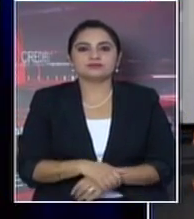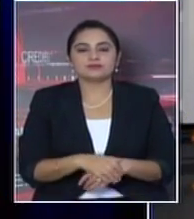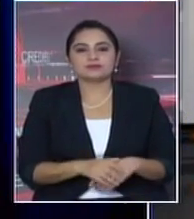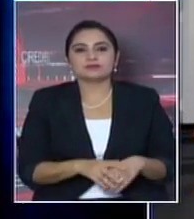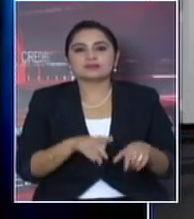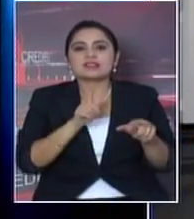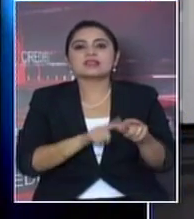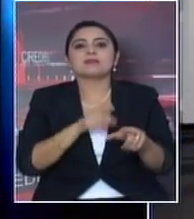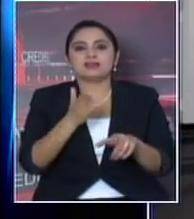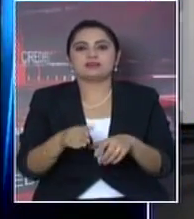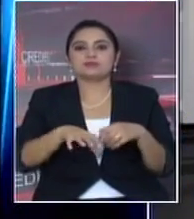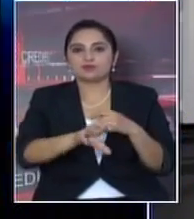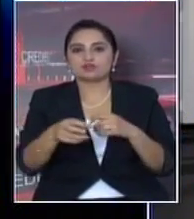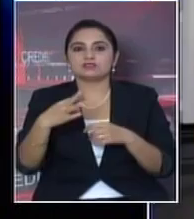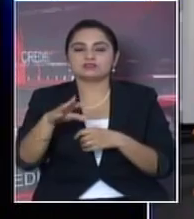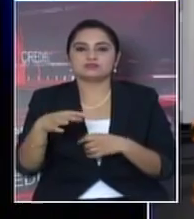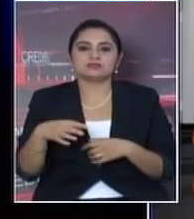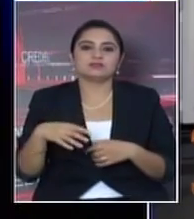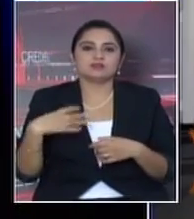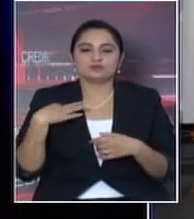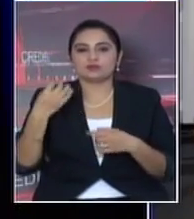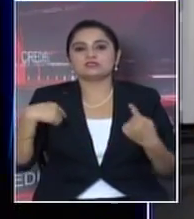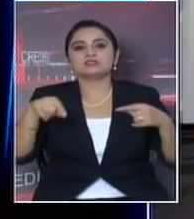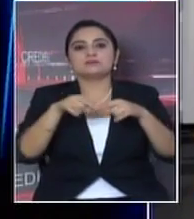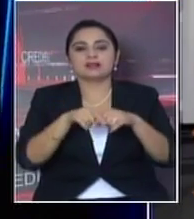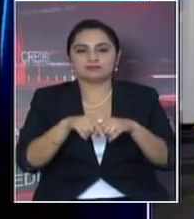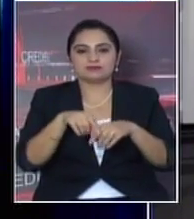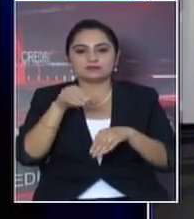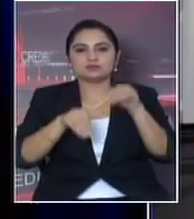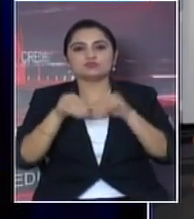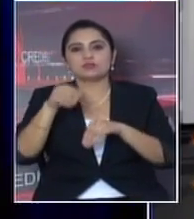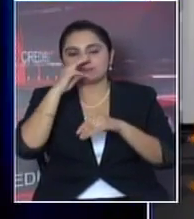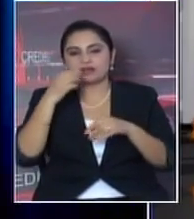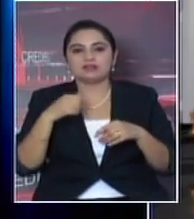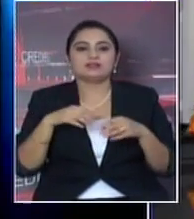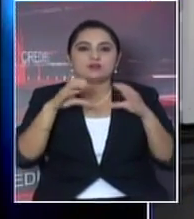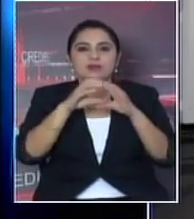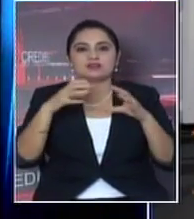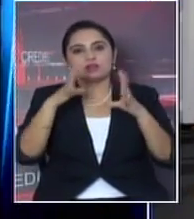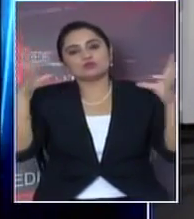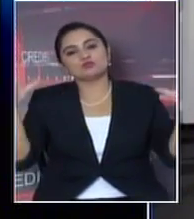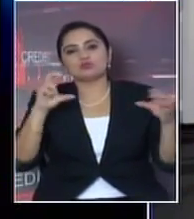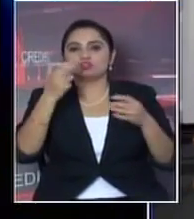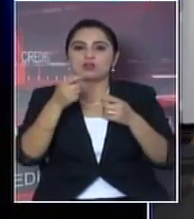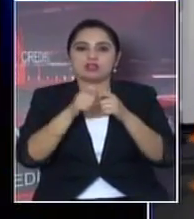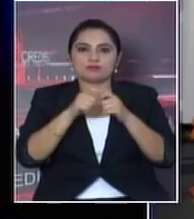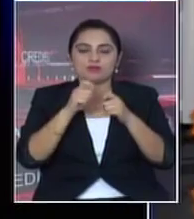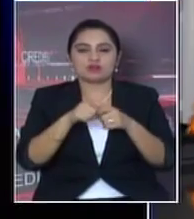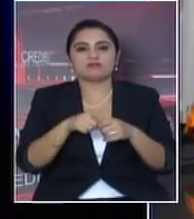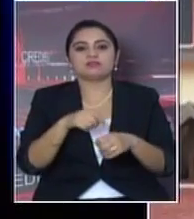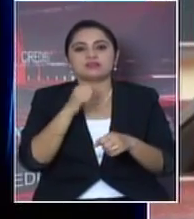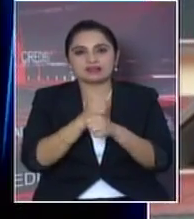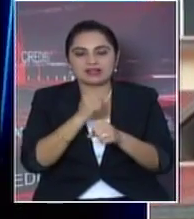नेकपा एमाले प्रदेश र प्रतिनिधि सभाको चुनावमा पार्टीलाई सबैभन्दा ठुलो दल बनाउने गरी लाग्न पार्टीका